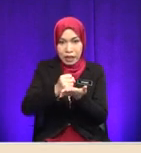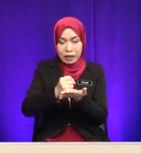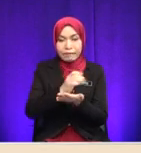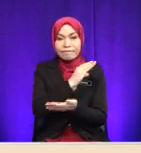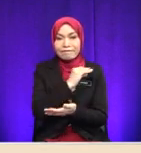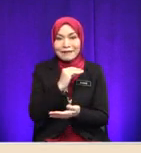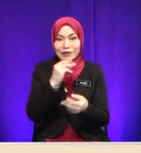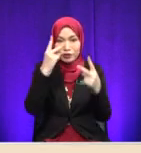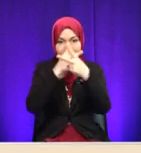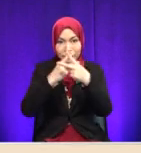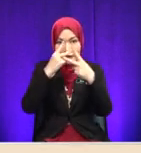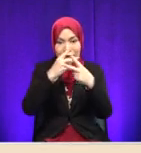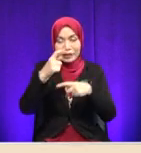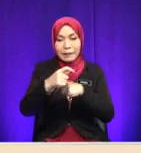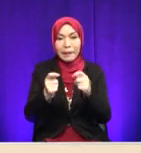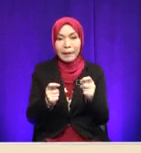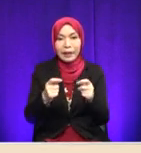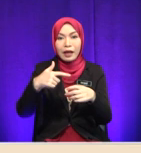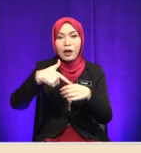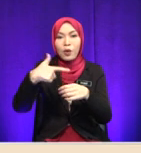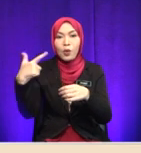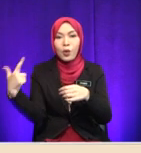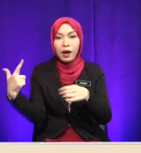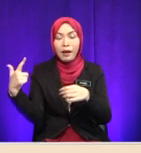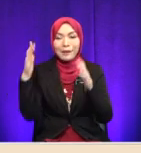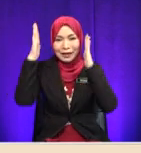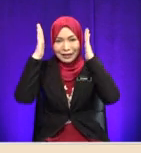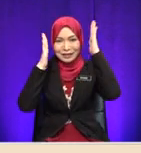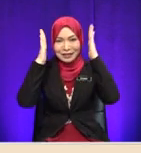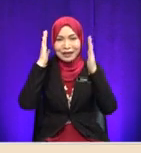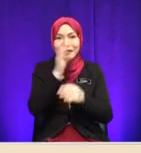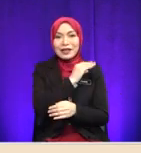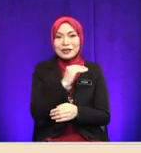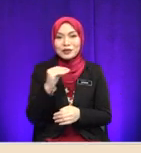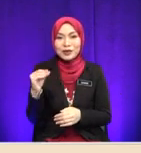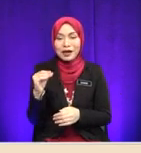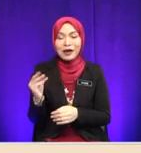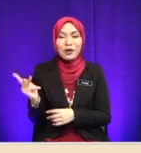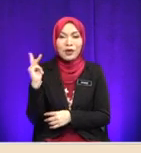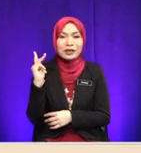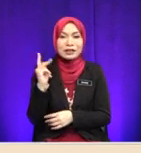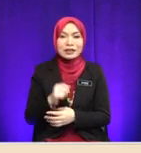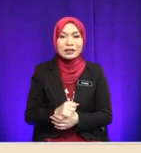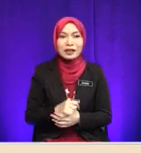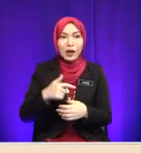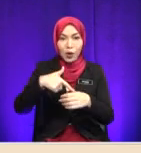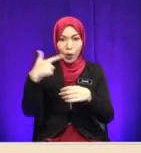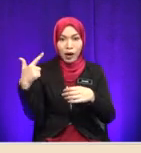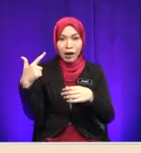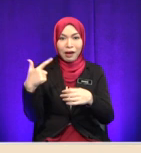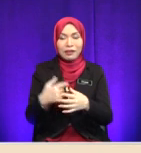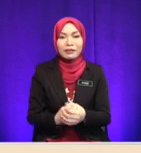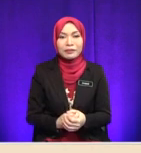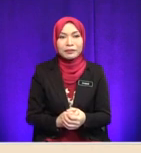ke tempat-tempat di luar Malaysia. Yang akhir sekali, bidang kuasa asing dan luar wilayah. Okey,